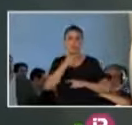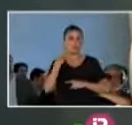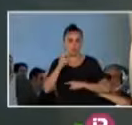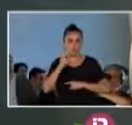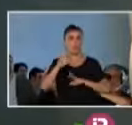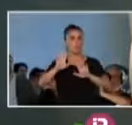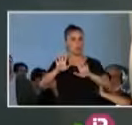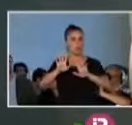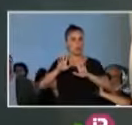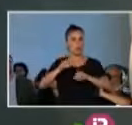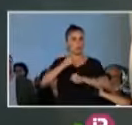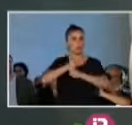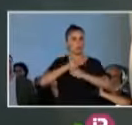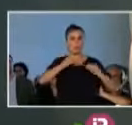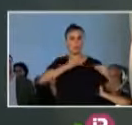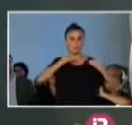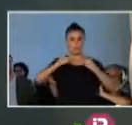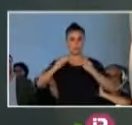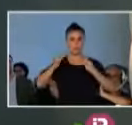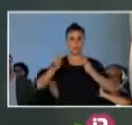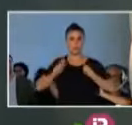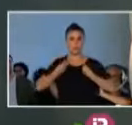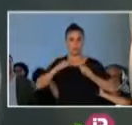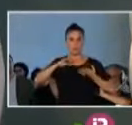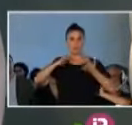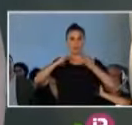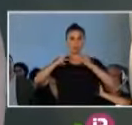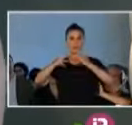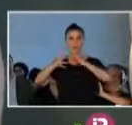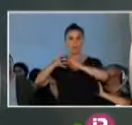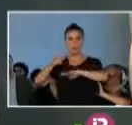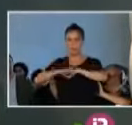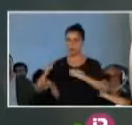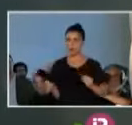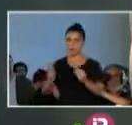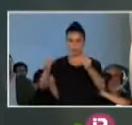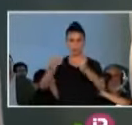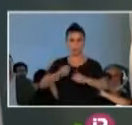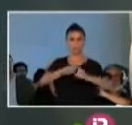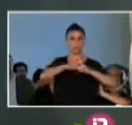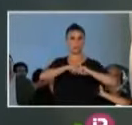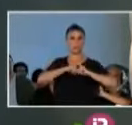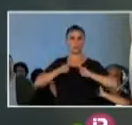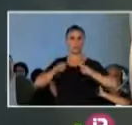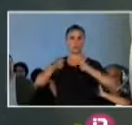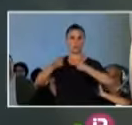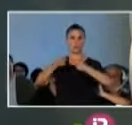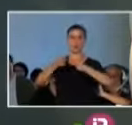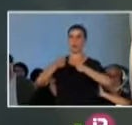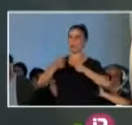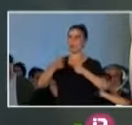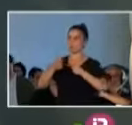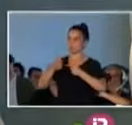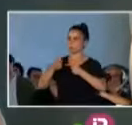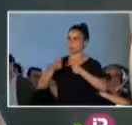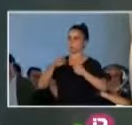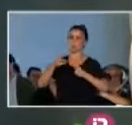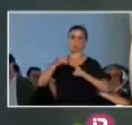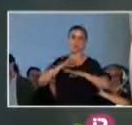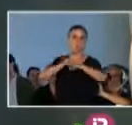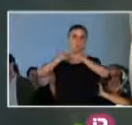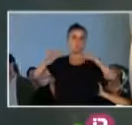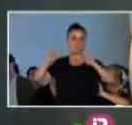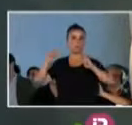les persones cap a millor, i el sacrifici el compensa l'agraïment d'una mare per haver augmentat les beques del